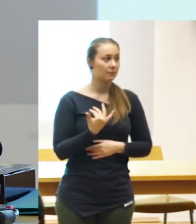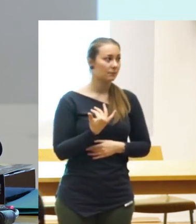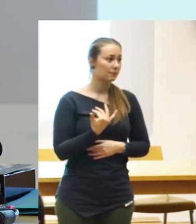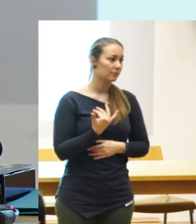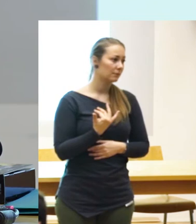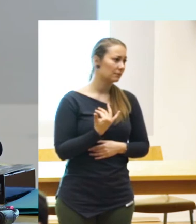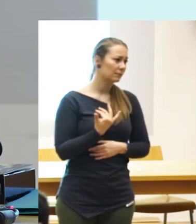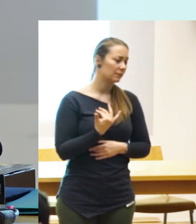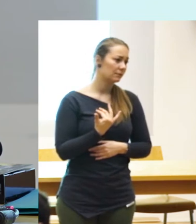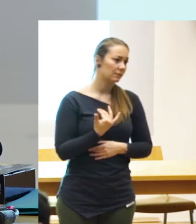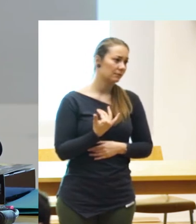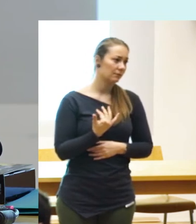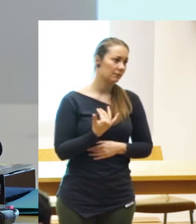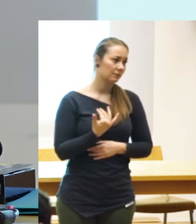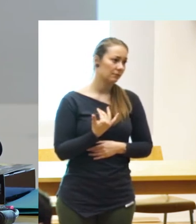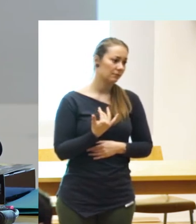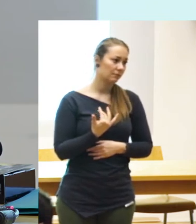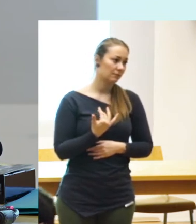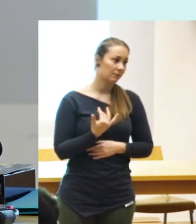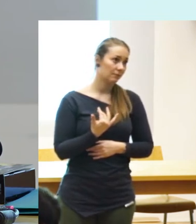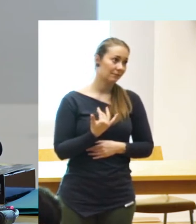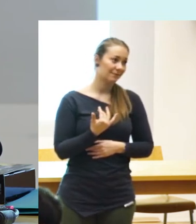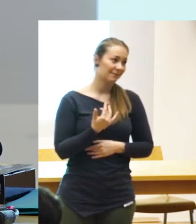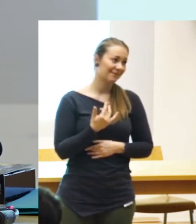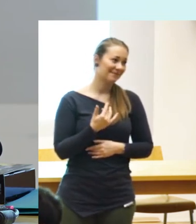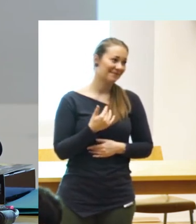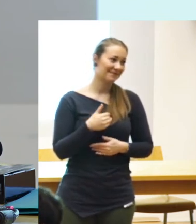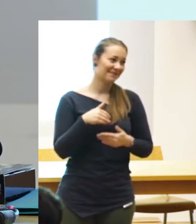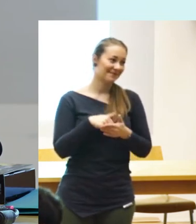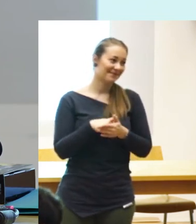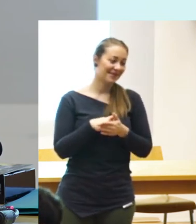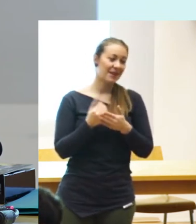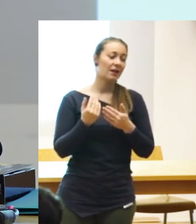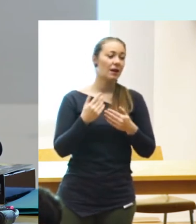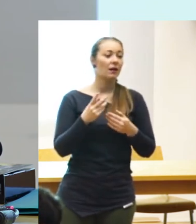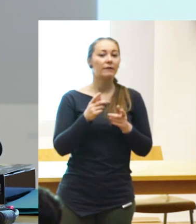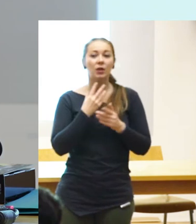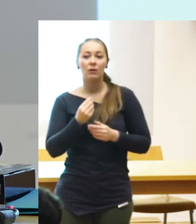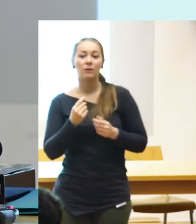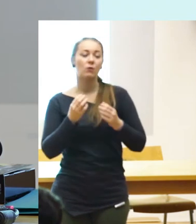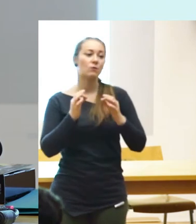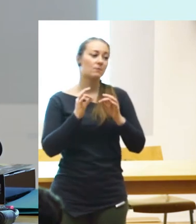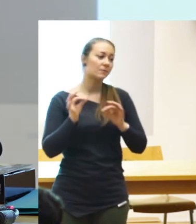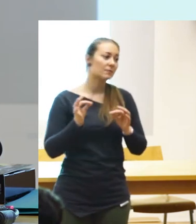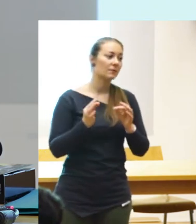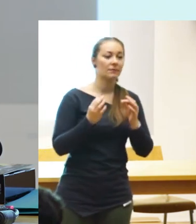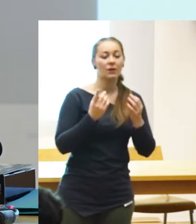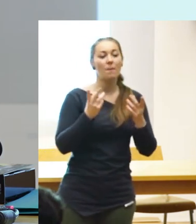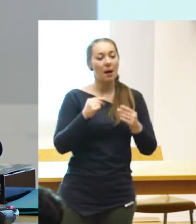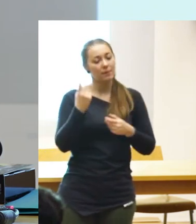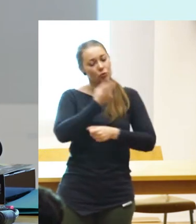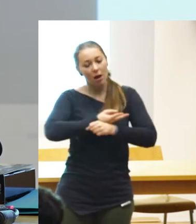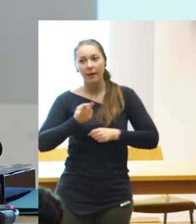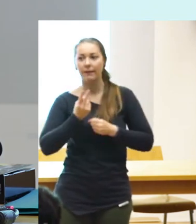interiorizované teoretické a tematické oblasti, kterými se chceme věnovat, tak